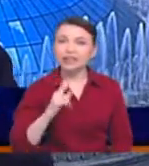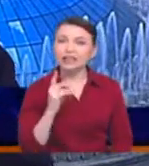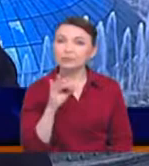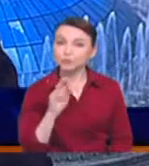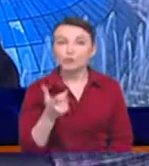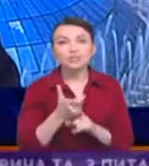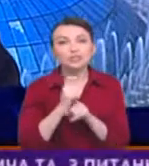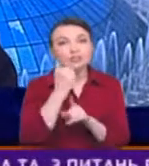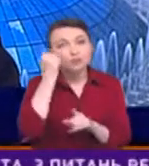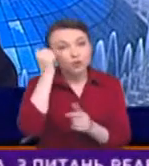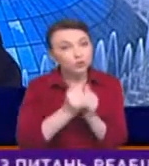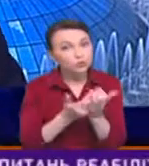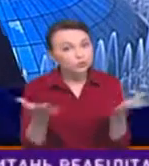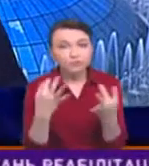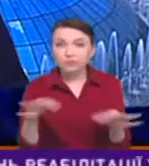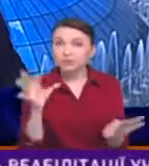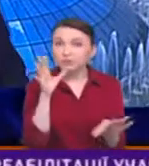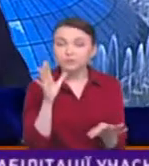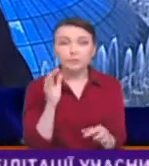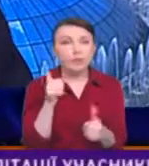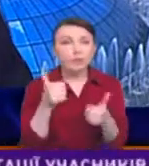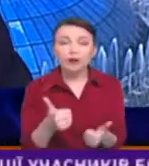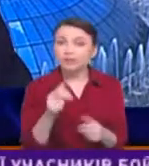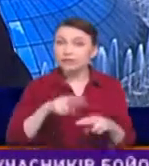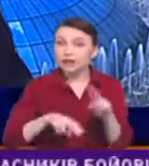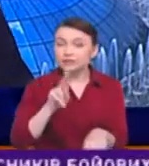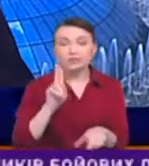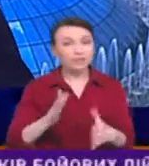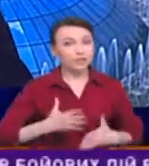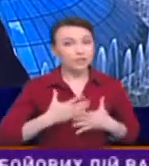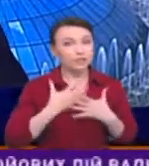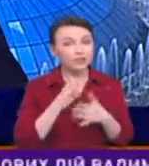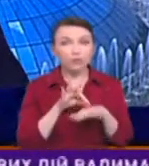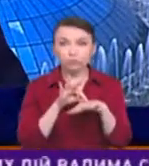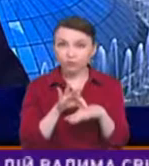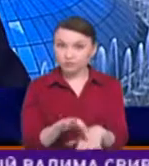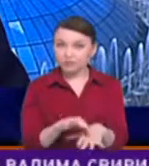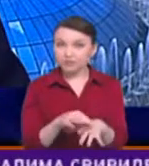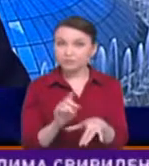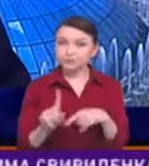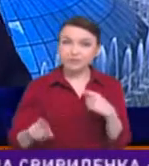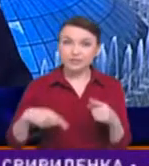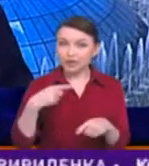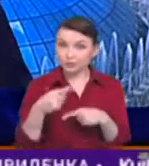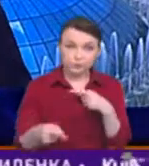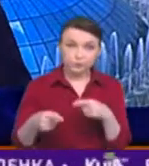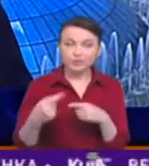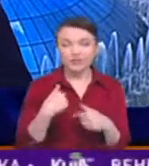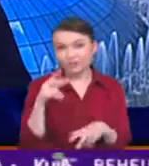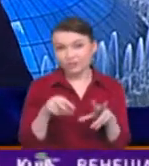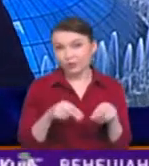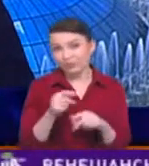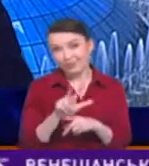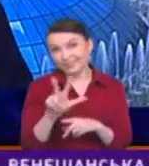кожному з вас, хто має вільний час, гарний настрій, натхнення провести наступні, ну я так розраховую разом із нашою творчою групою, якихось